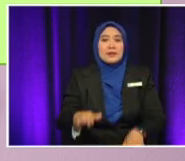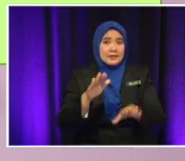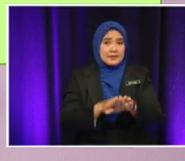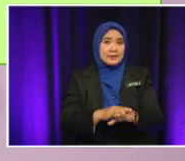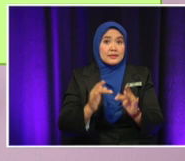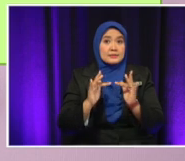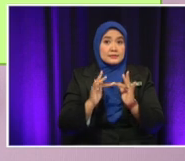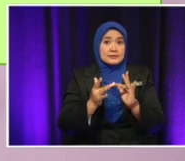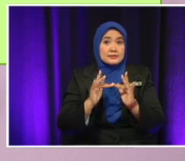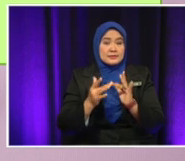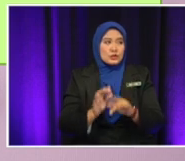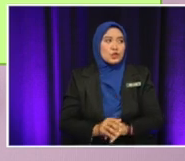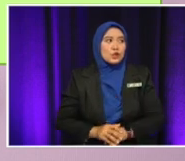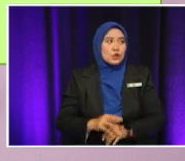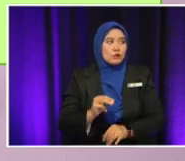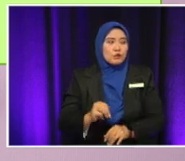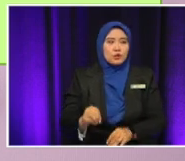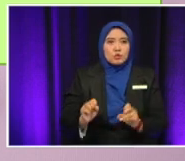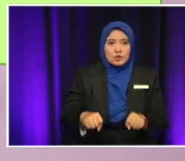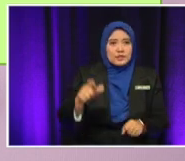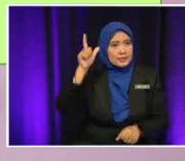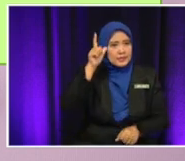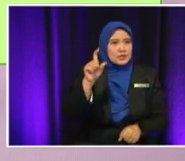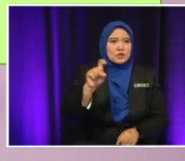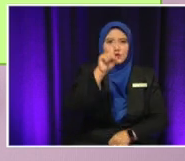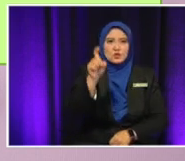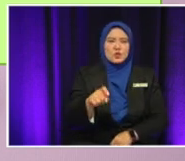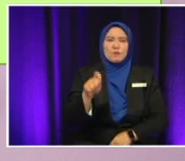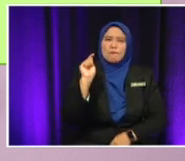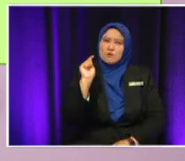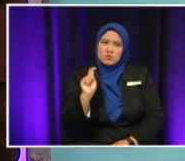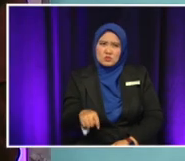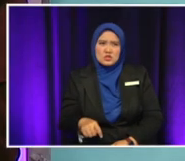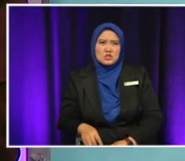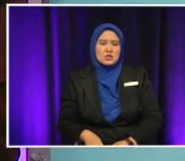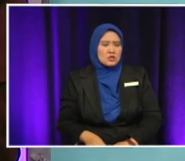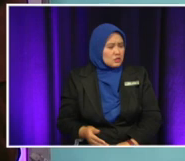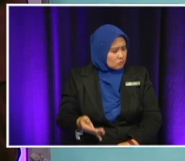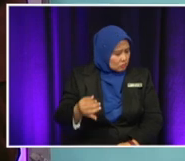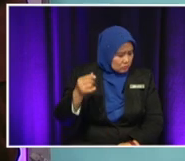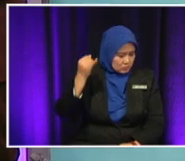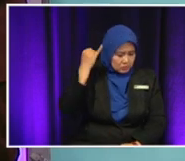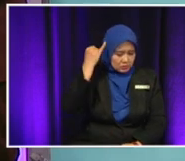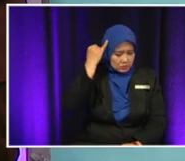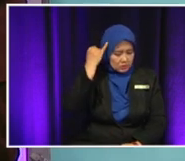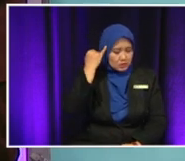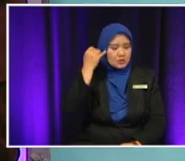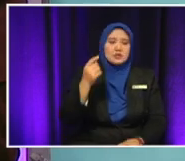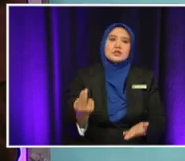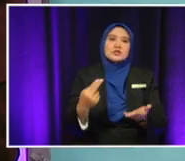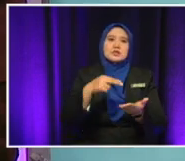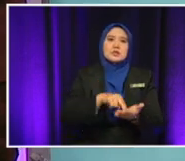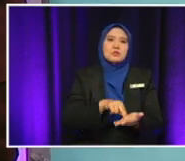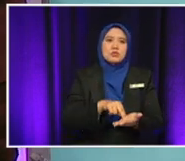jadi murid-murid beliau melihat soal ini mereka perlu mengimbas kembali pengetahuan sediaan mereka yaitu